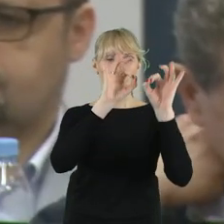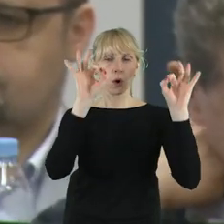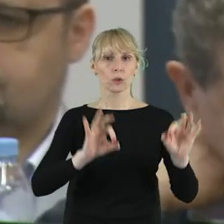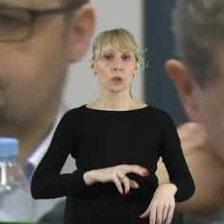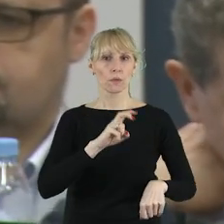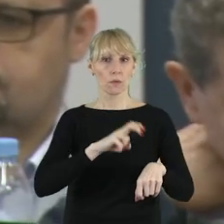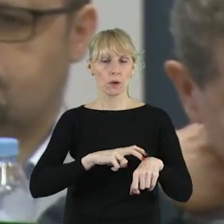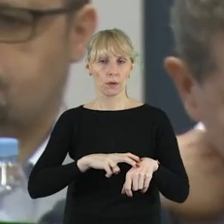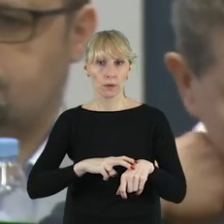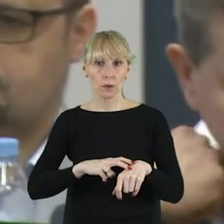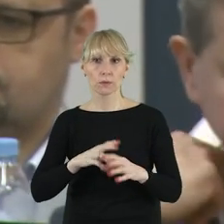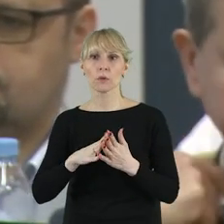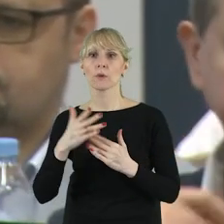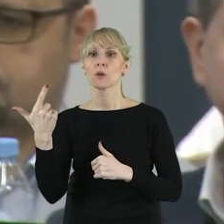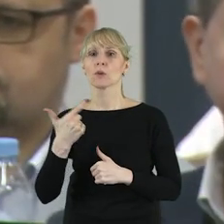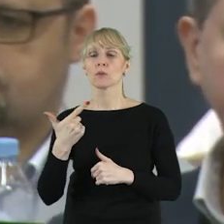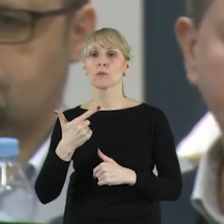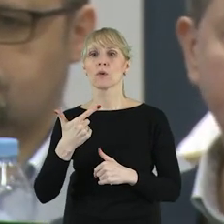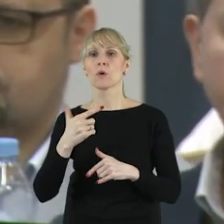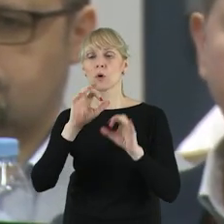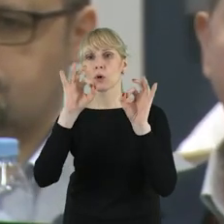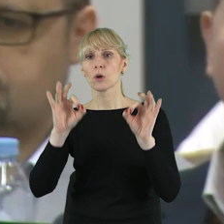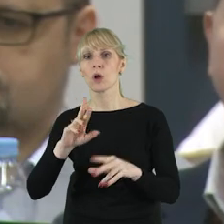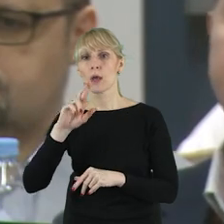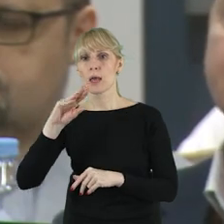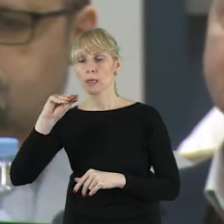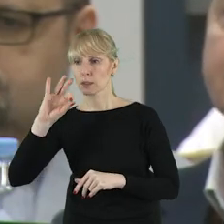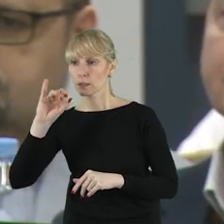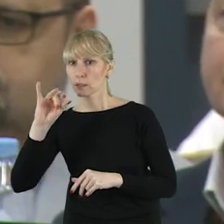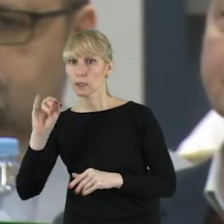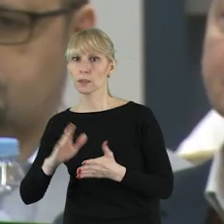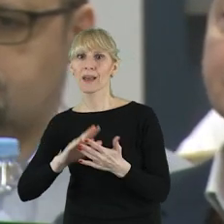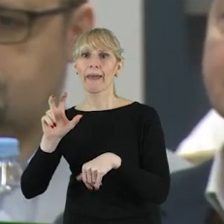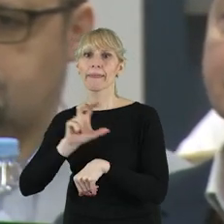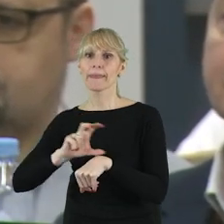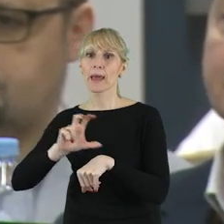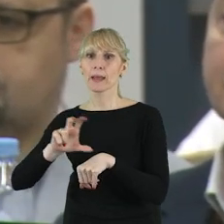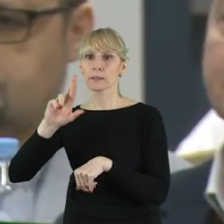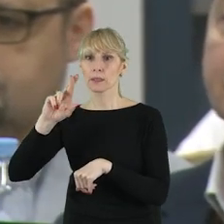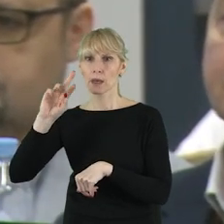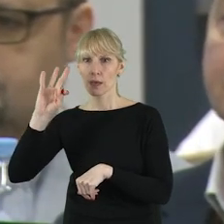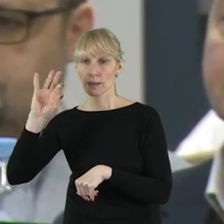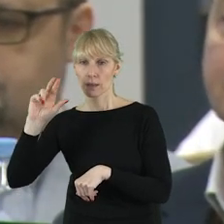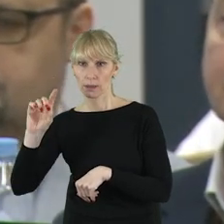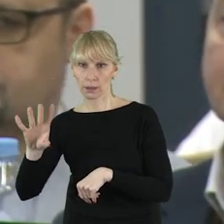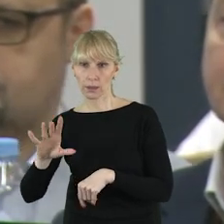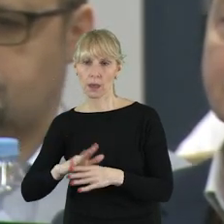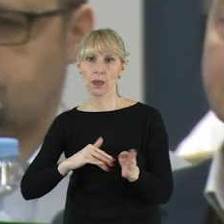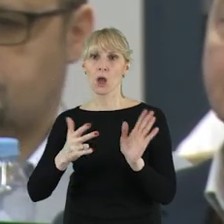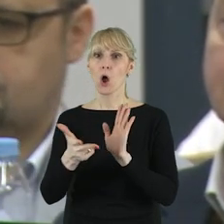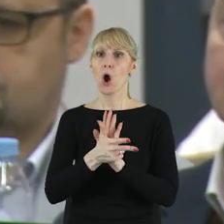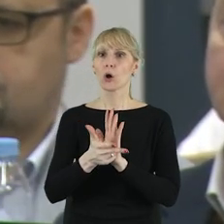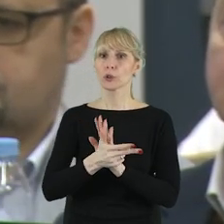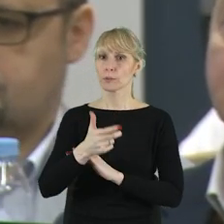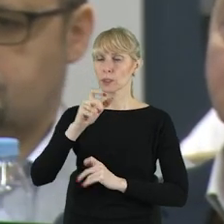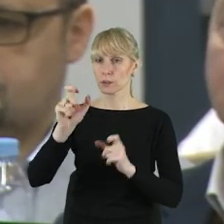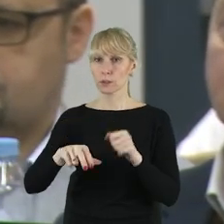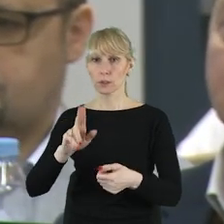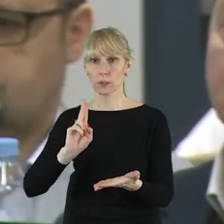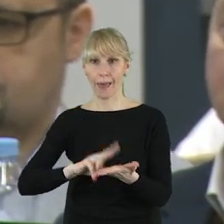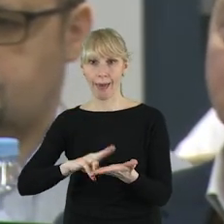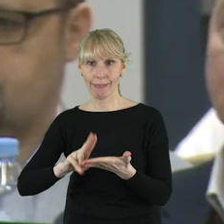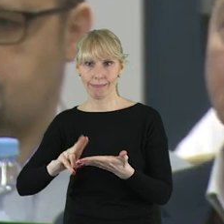rezydentów, technik radiologii 18 na etatach i 3 na kontraktach. Zatem proszę mi